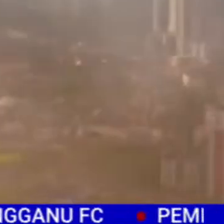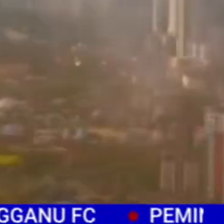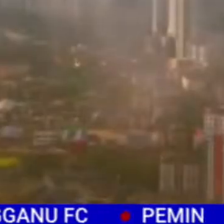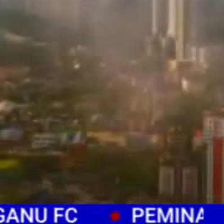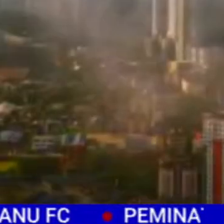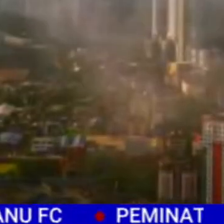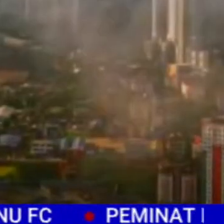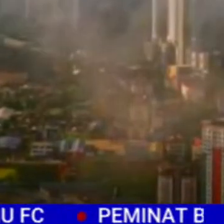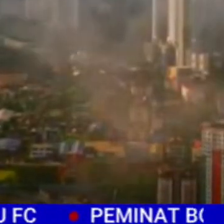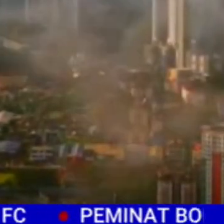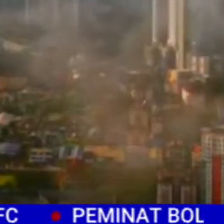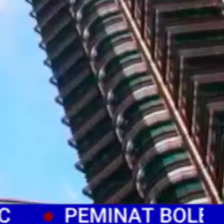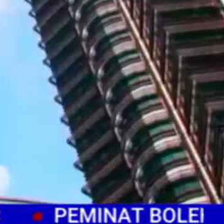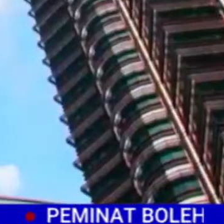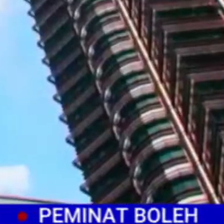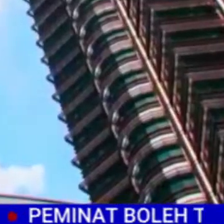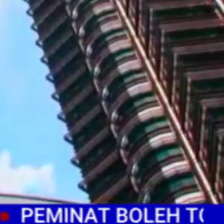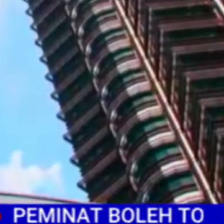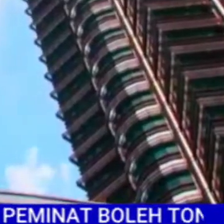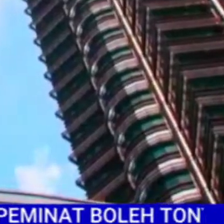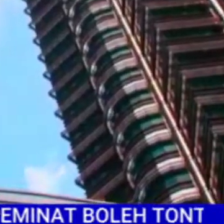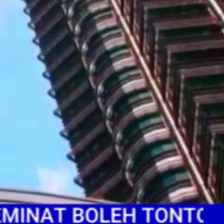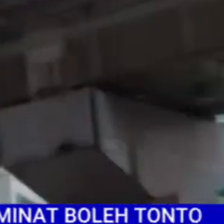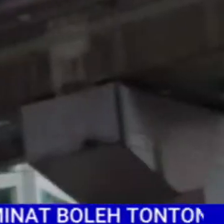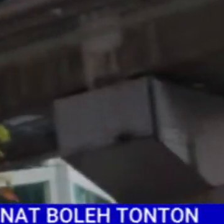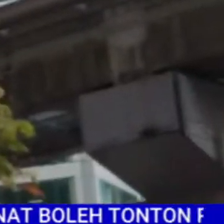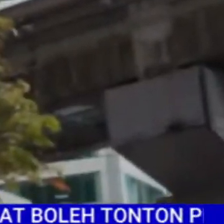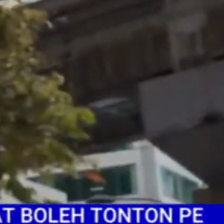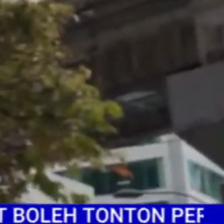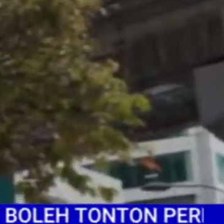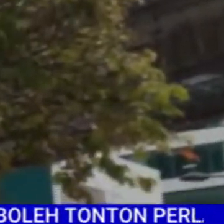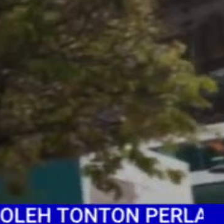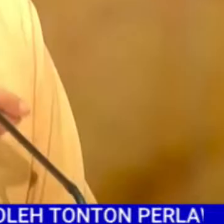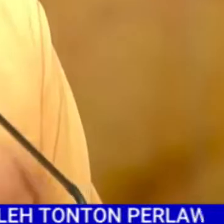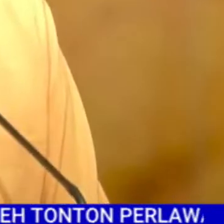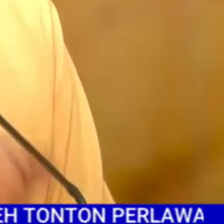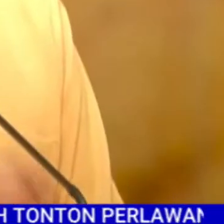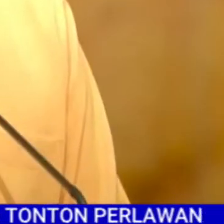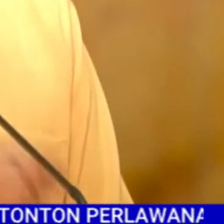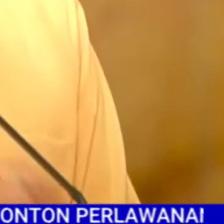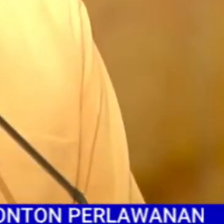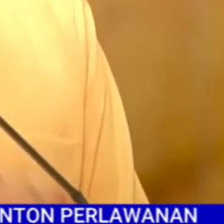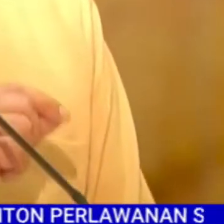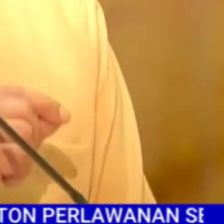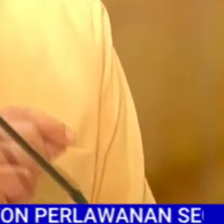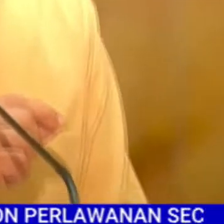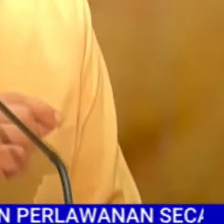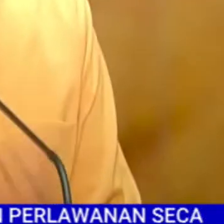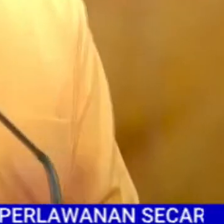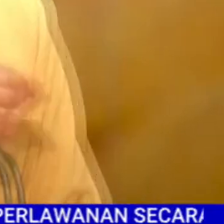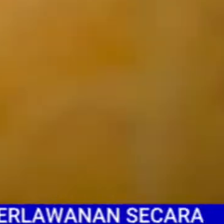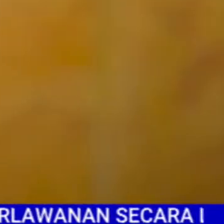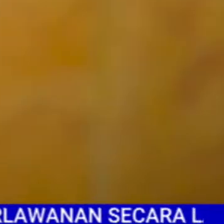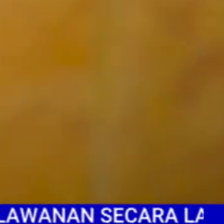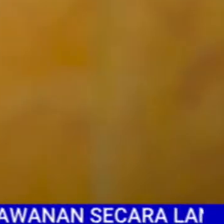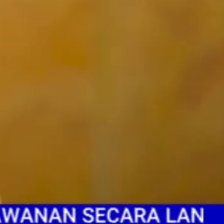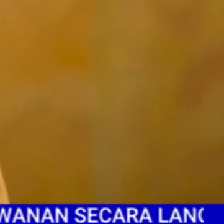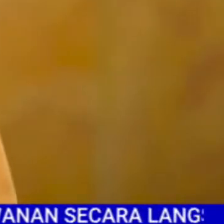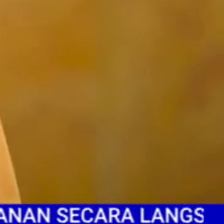terus dengan pembangunan, kalau perlu projek mega atau projek besar, tetapi jangan kita remeh dan